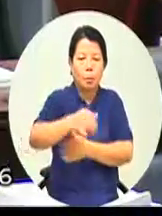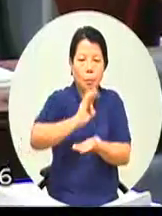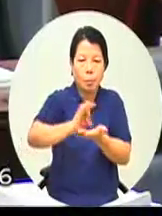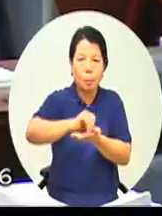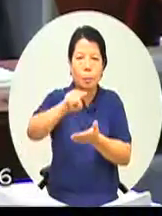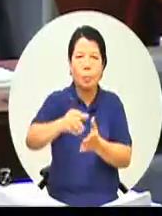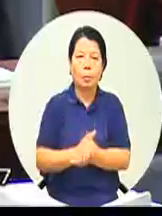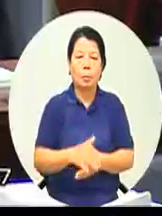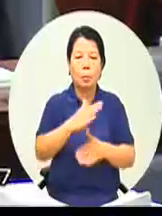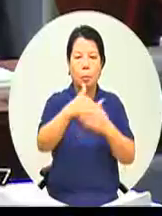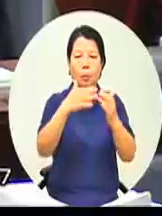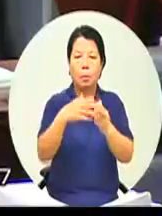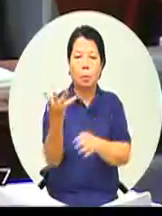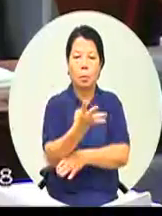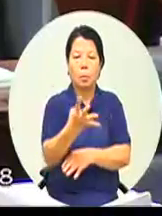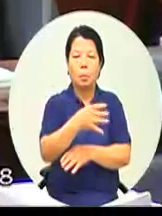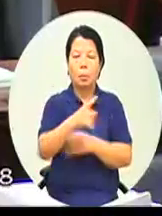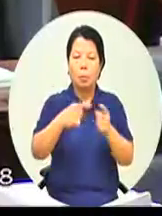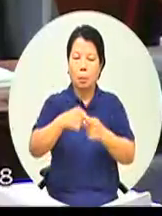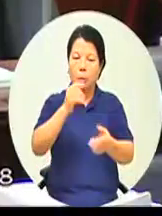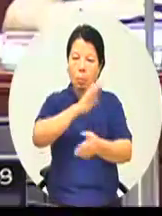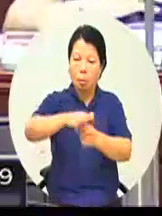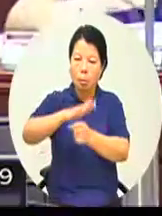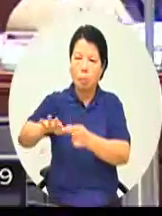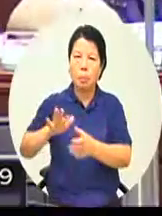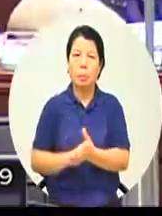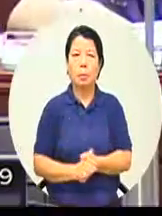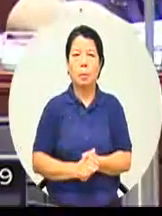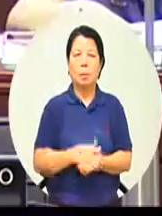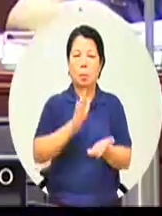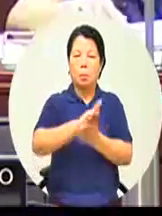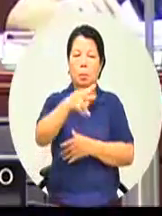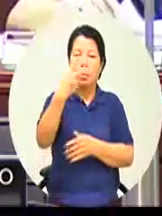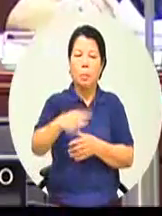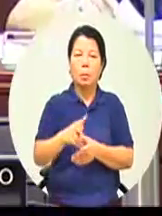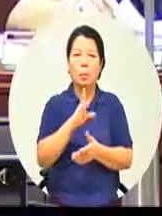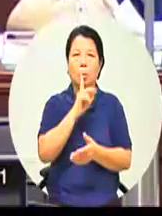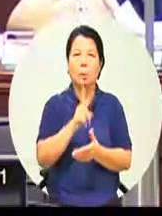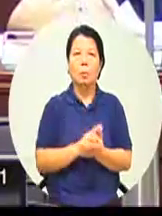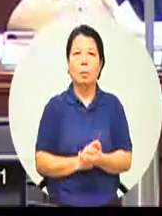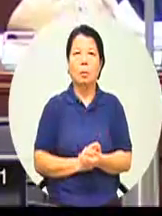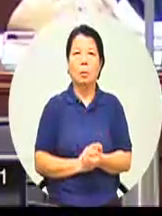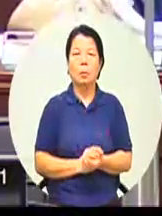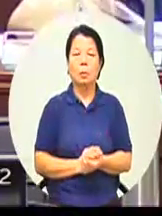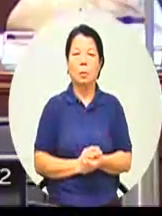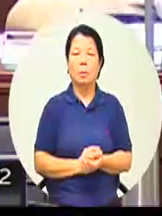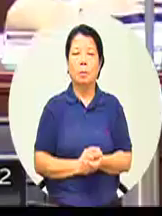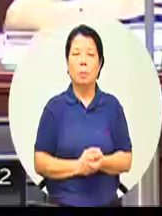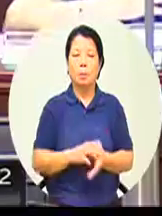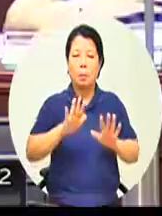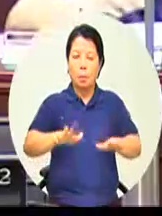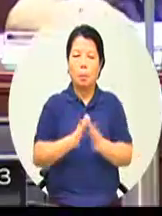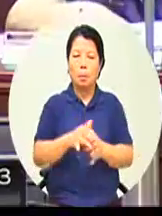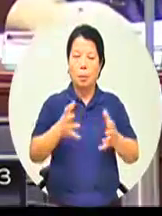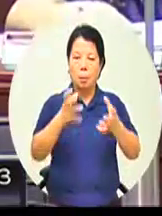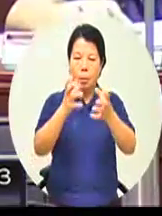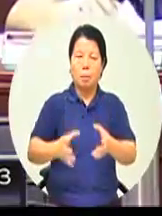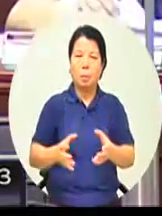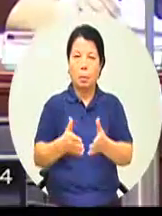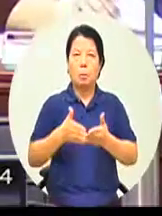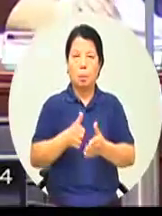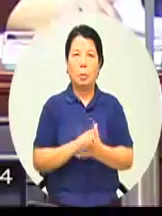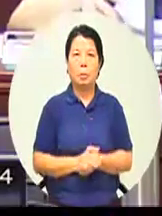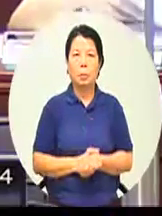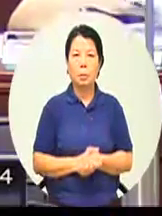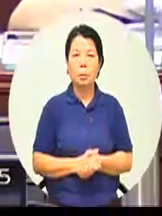4个，应该就够了吧？我想讲你 未来啦，未来当然我们是朝着对啊，目前一定要先设置嘛， 因为你要 地区性